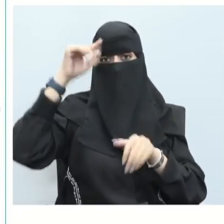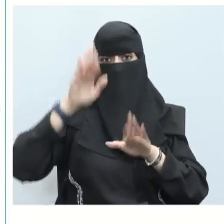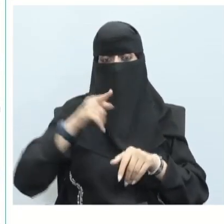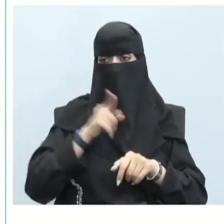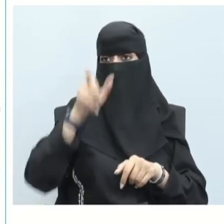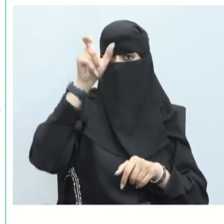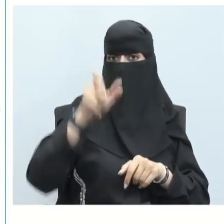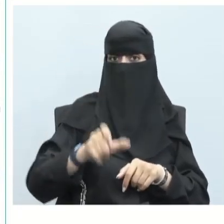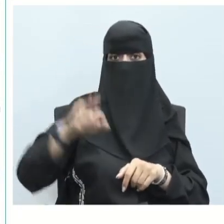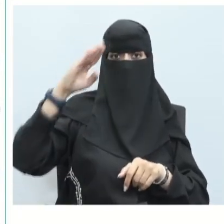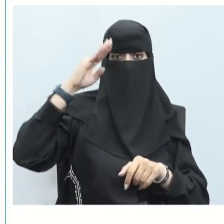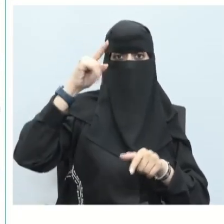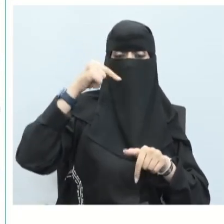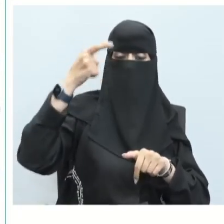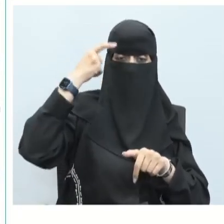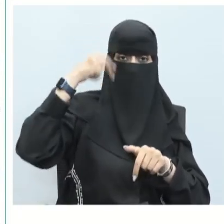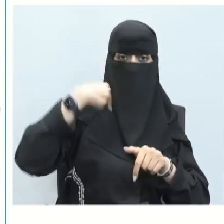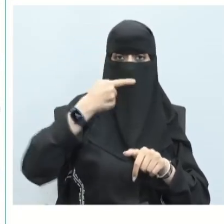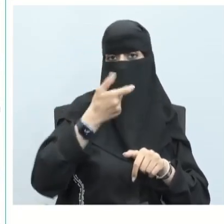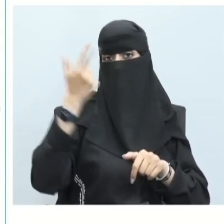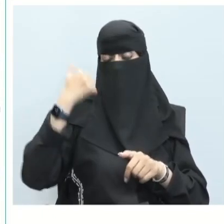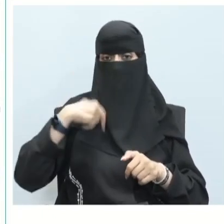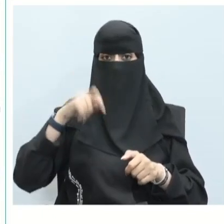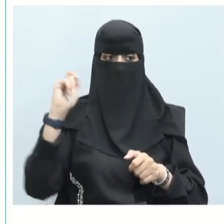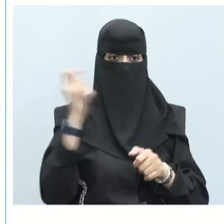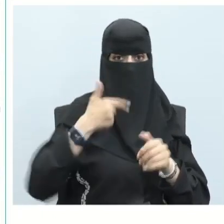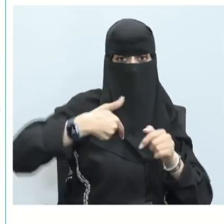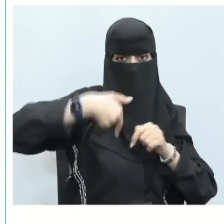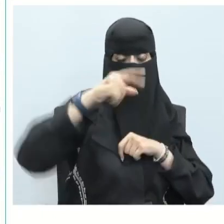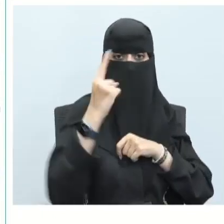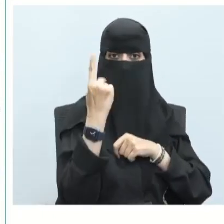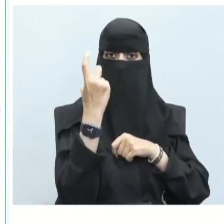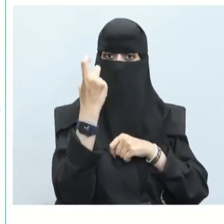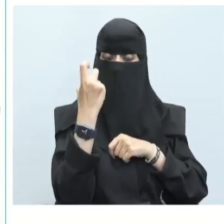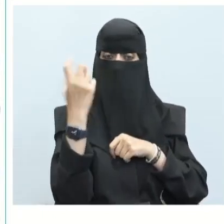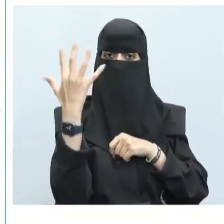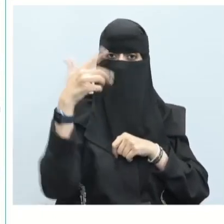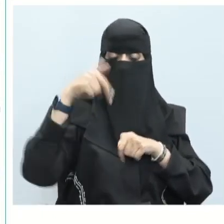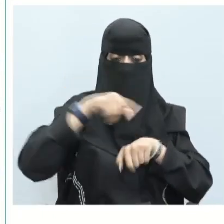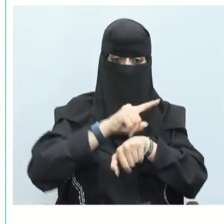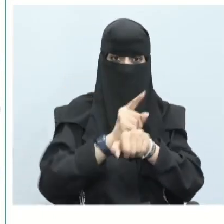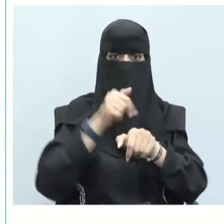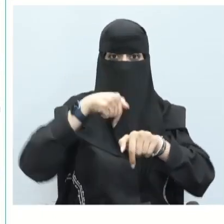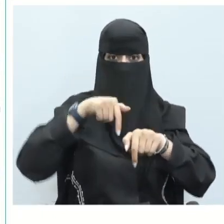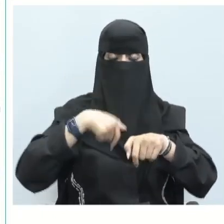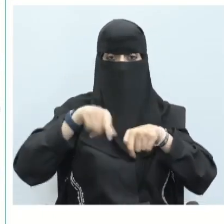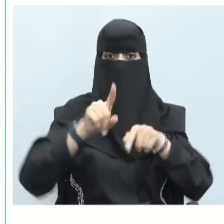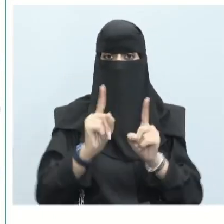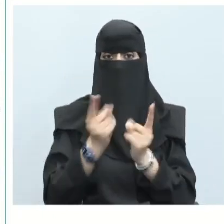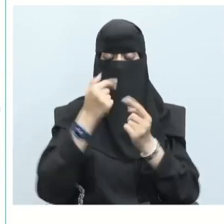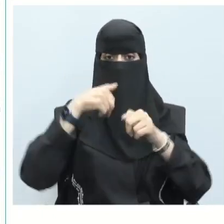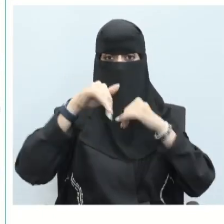من فضلك اعلم انني كنت اسير بسرعه 150 ك مترا في الساعه في منطقه مسموح فيها